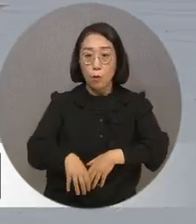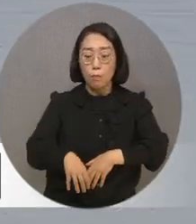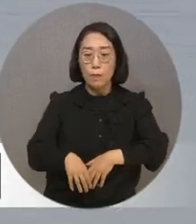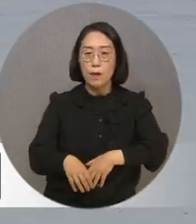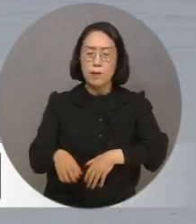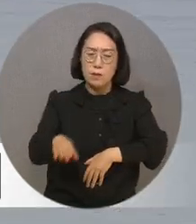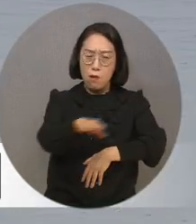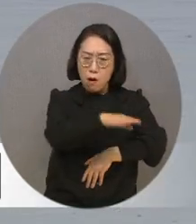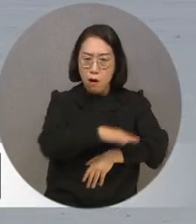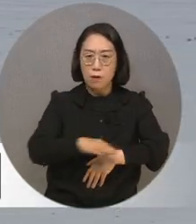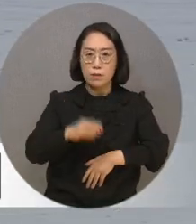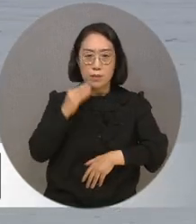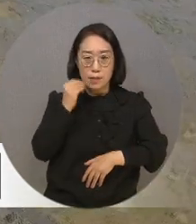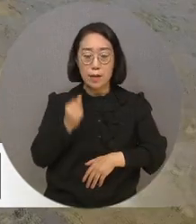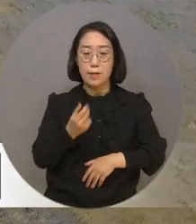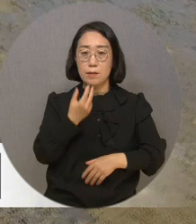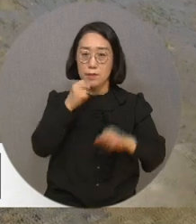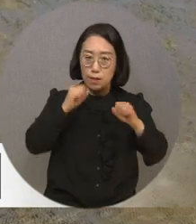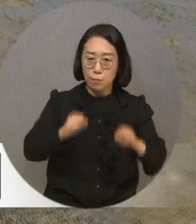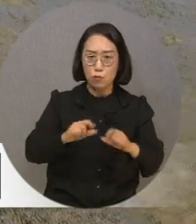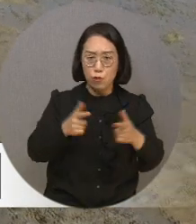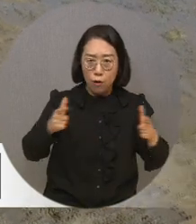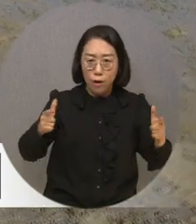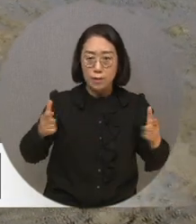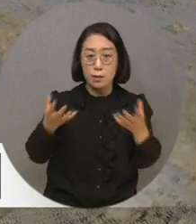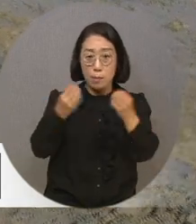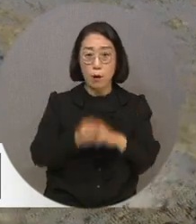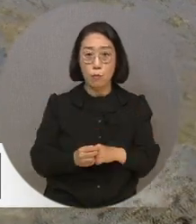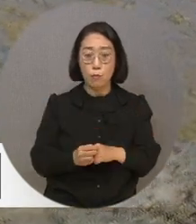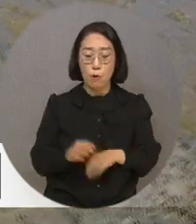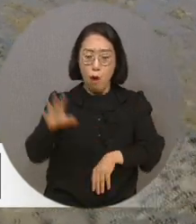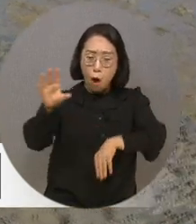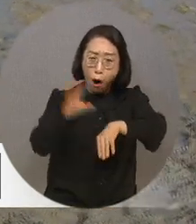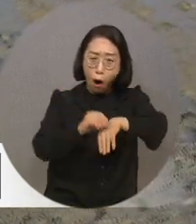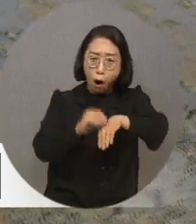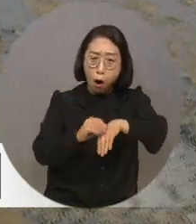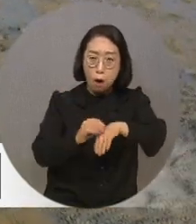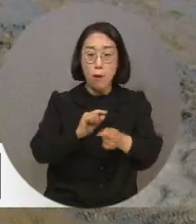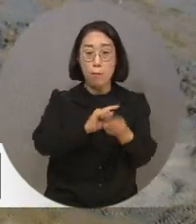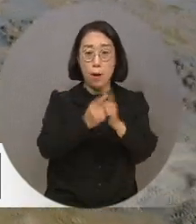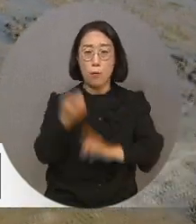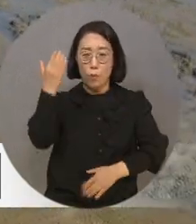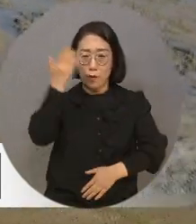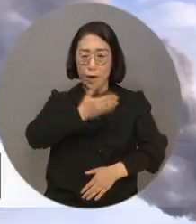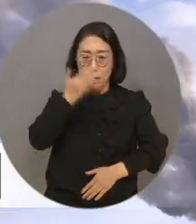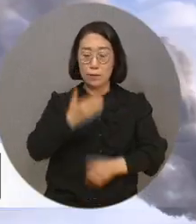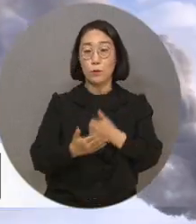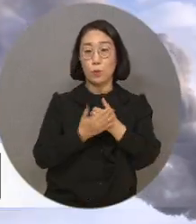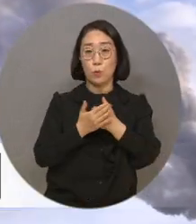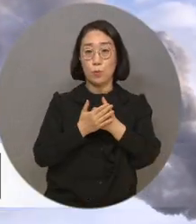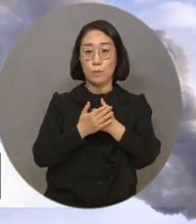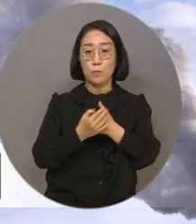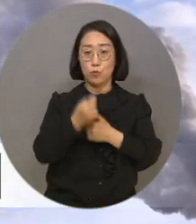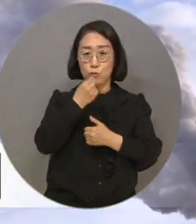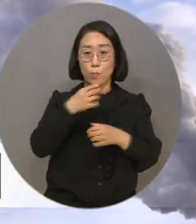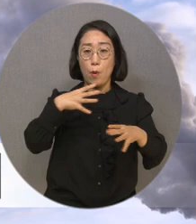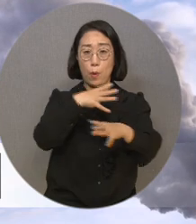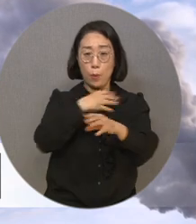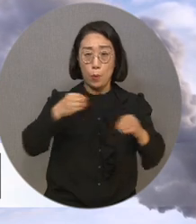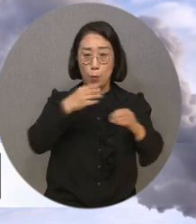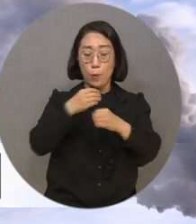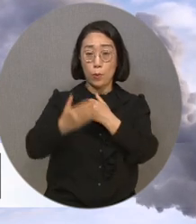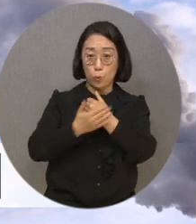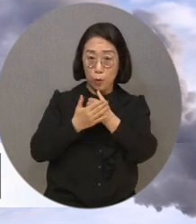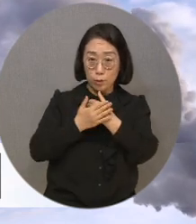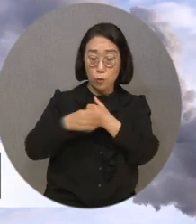자연에서 가장 생산력이 높은 생태계의 하나이자 각종 오염물질을 정화하는 지구의 콩팥 역할을 하고 있으며 탄소 흡수력이 높은